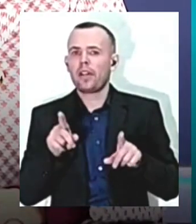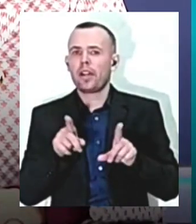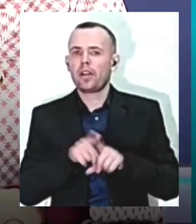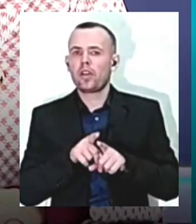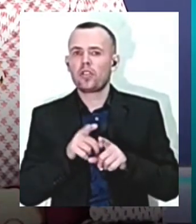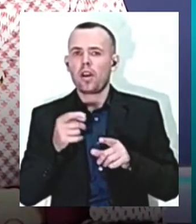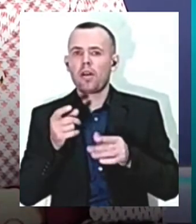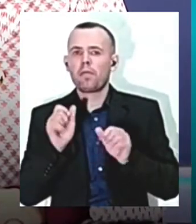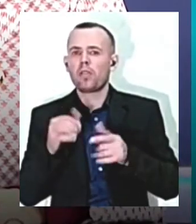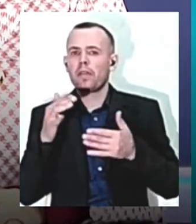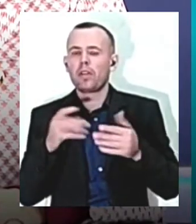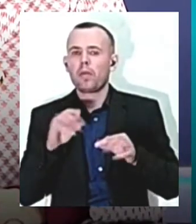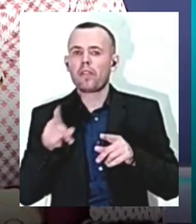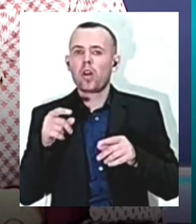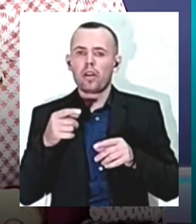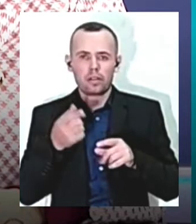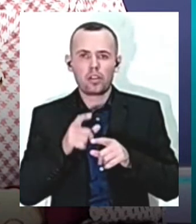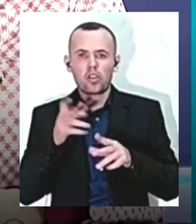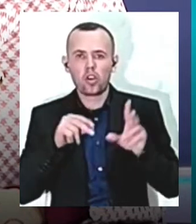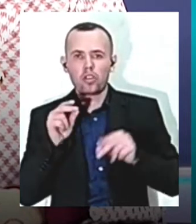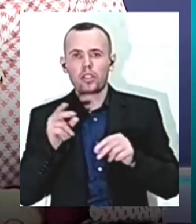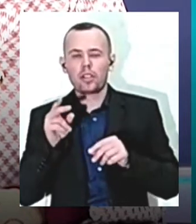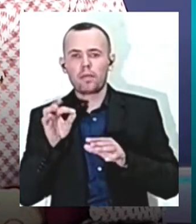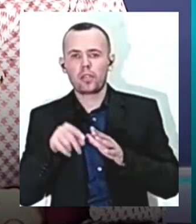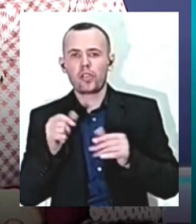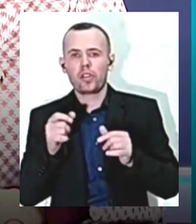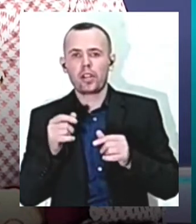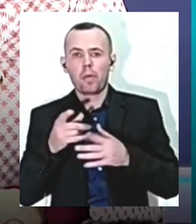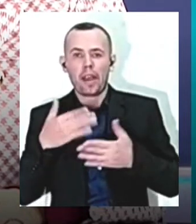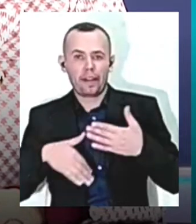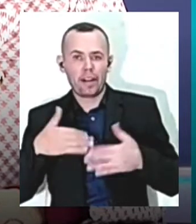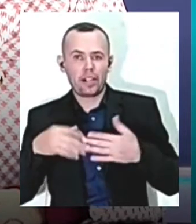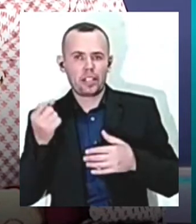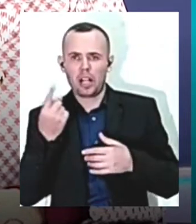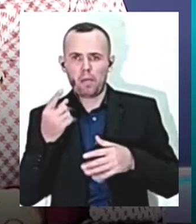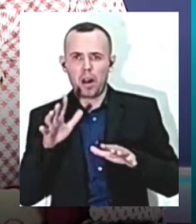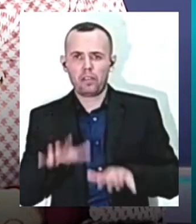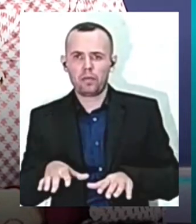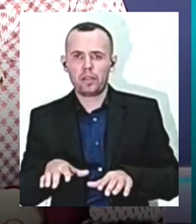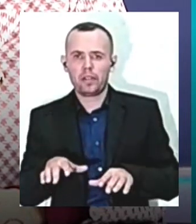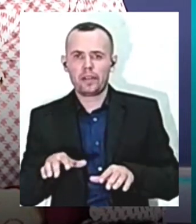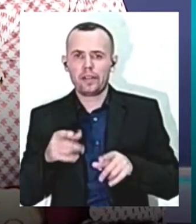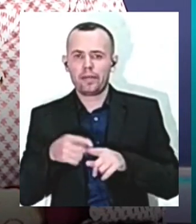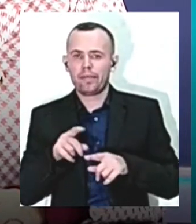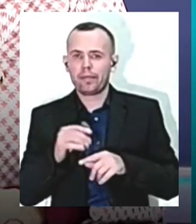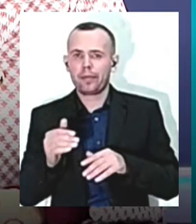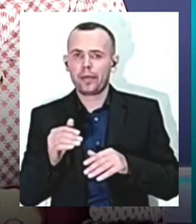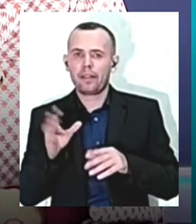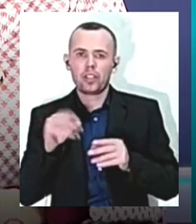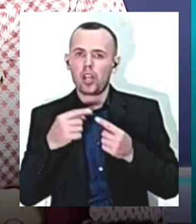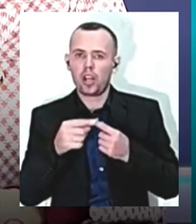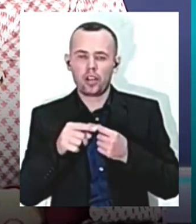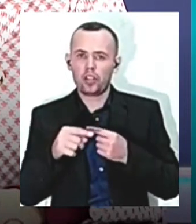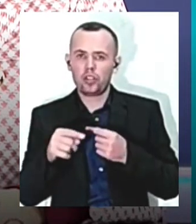суттєво менше, бо всюди вік і інвалідність на першому місці з великим відривом. Все інше не нижче. Але от